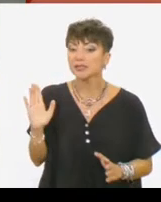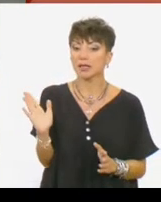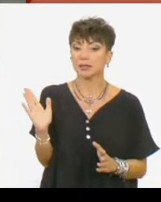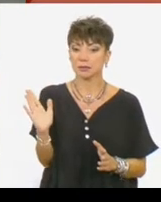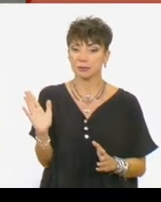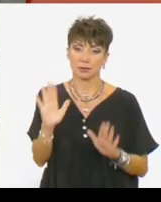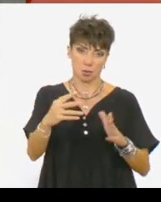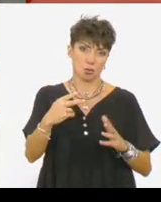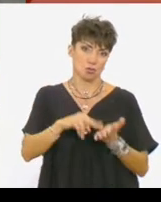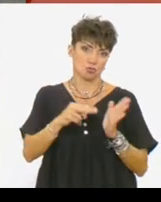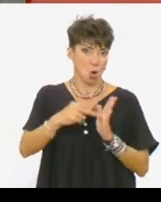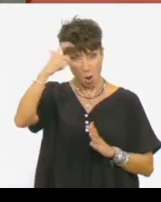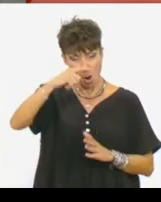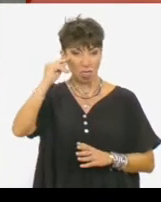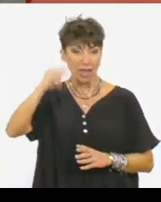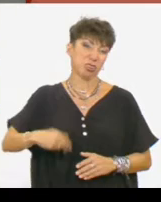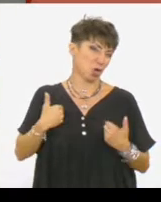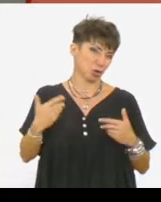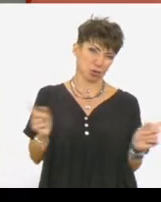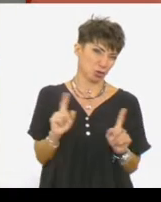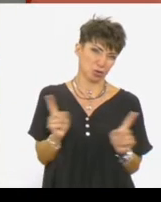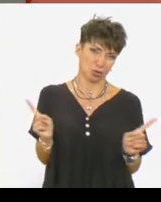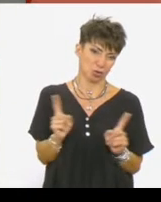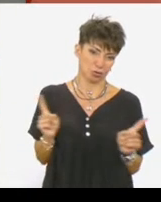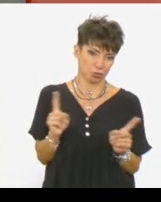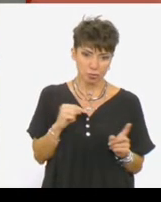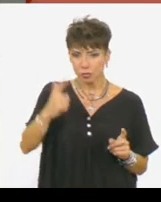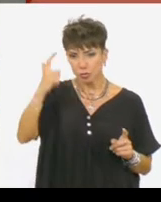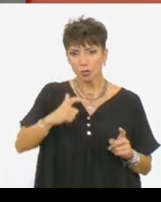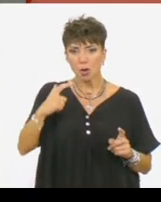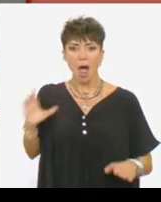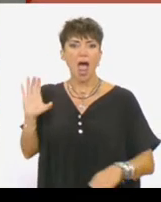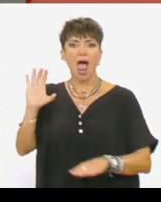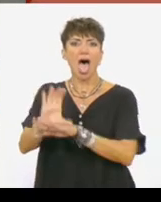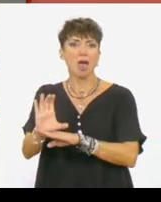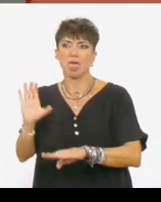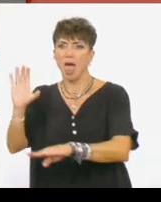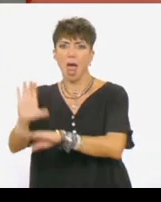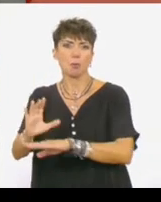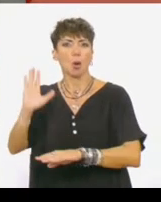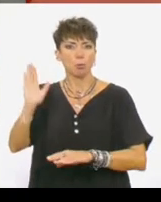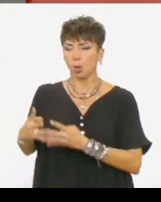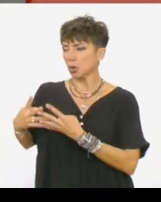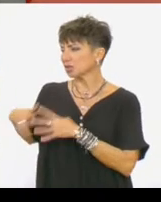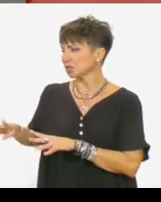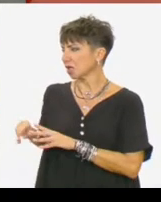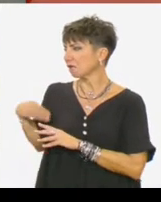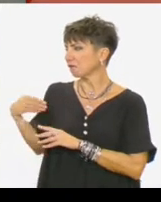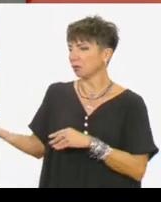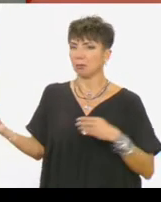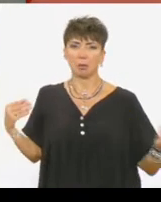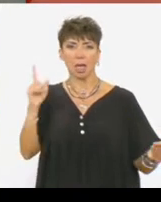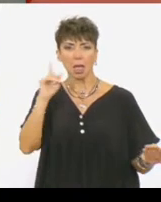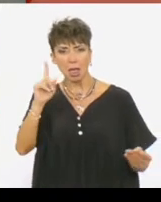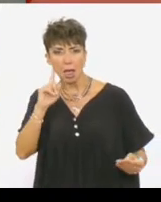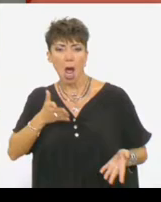μπορεί να με χαρακτηρίσει είναι η λιθιότητα. Τι πιο απλό λοιπόν για μένα, επειδή είναι επενδύσεις δικές μου, τις βάλω σε τρίτα πρόσωπα, συγγενικά μου, οτιδήποτε άλλο και να τελειώνει η ιστορία.